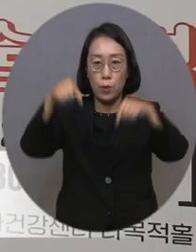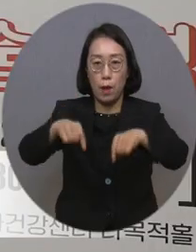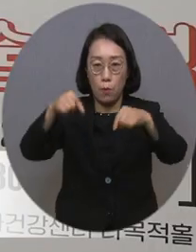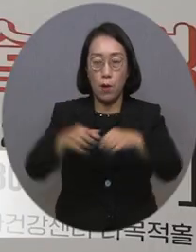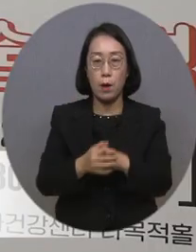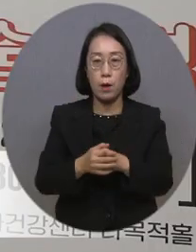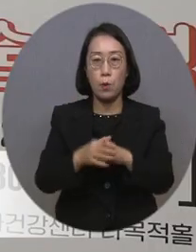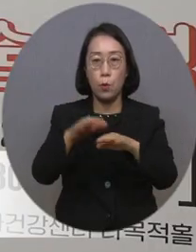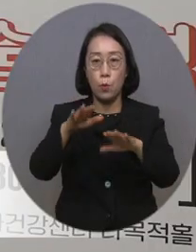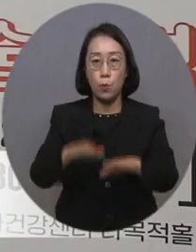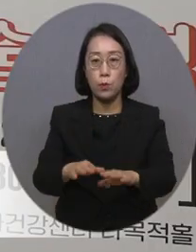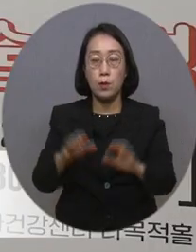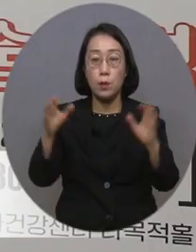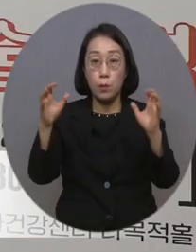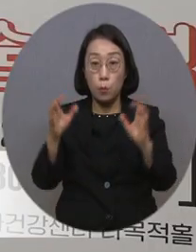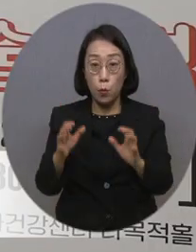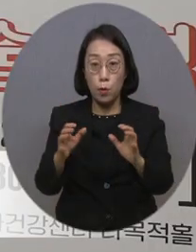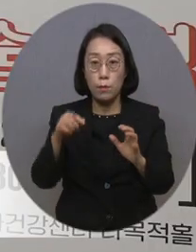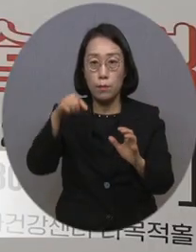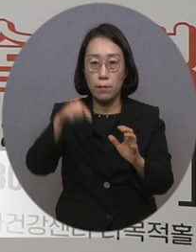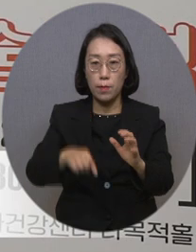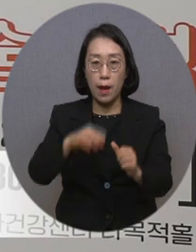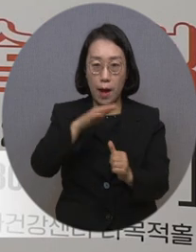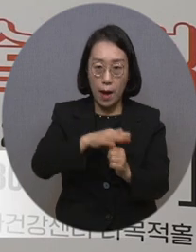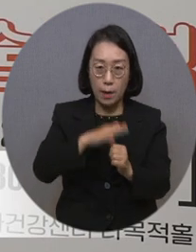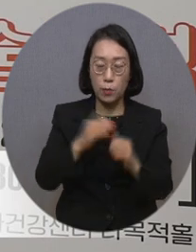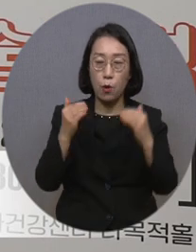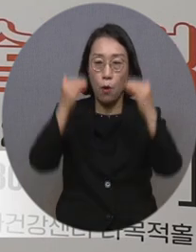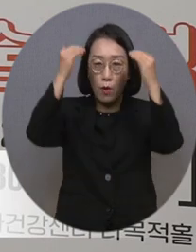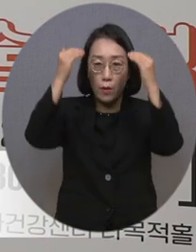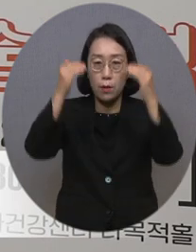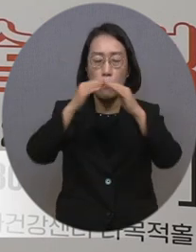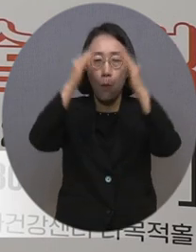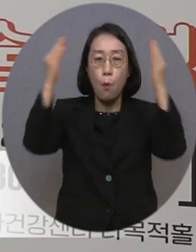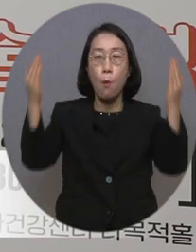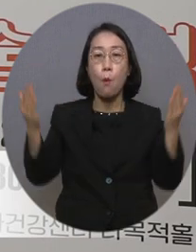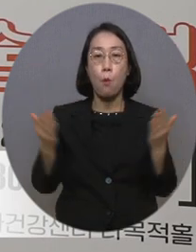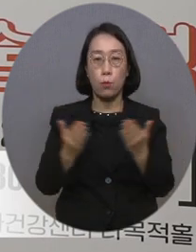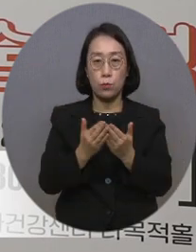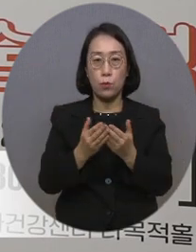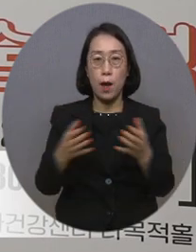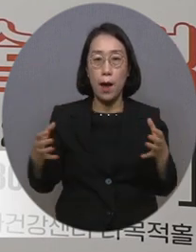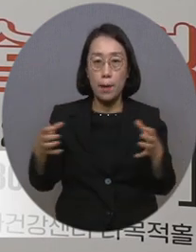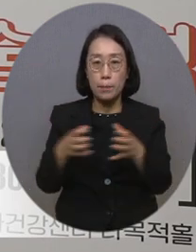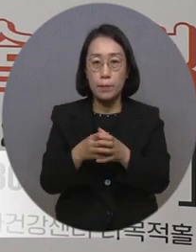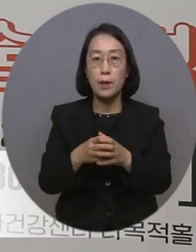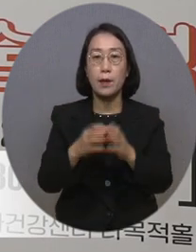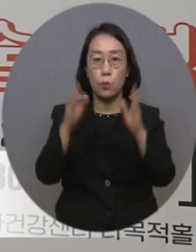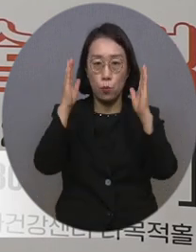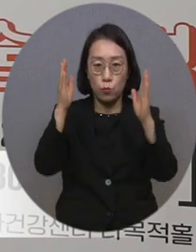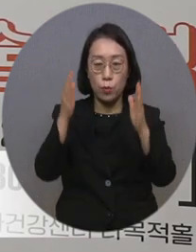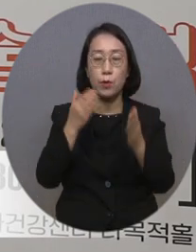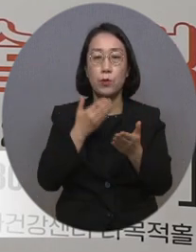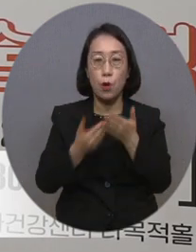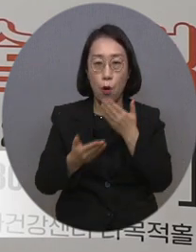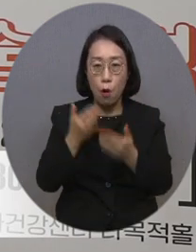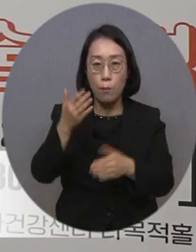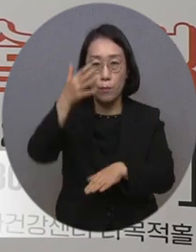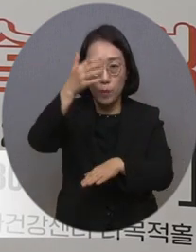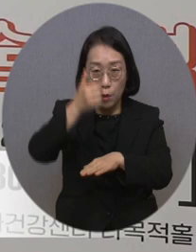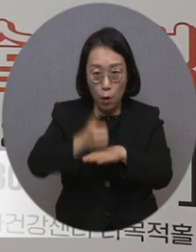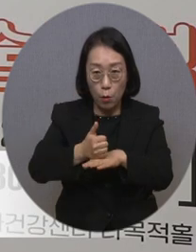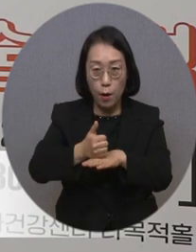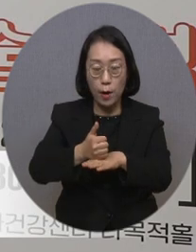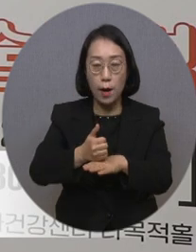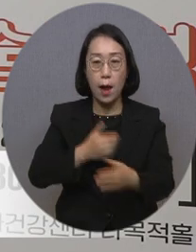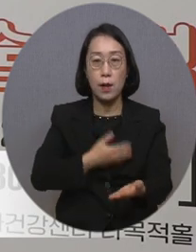이번 행사는 아이부터 어른까지 함께 공부해온 평생교육의 성과를 공유하기 위해서